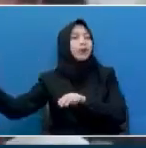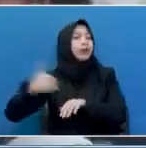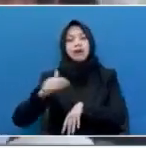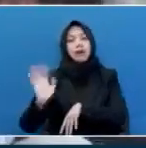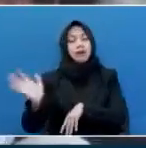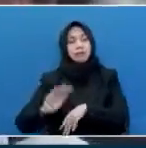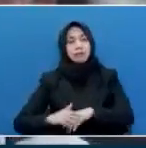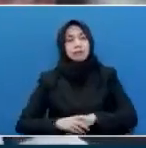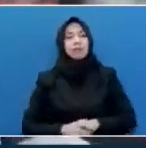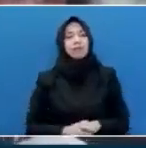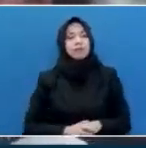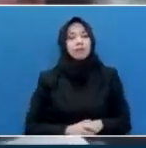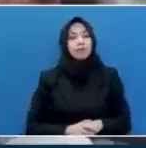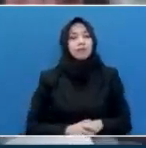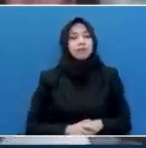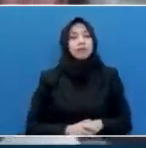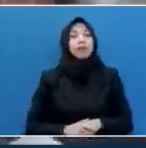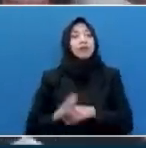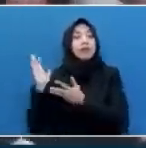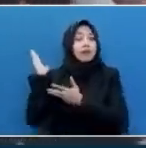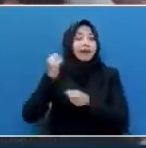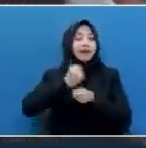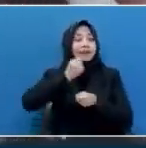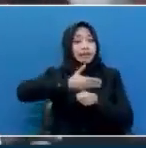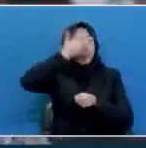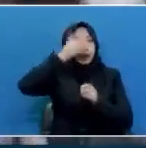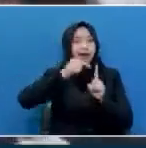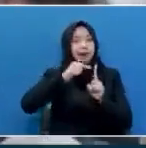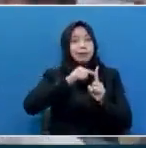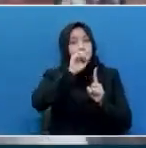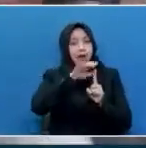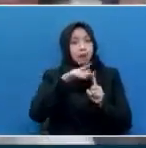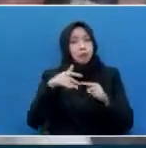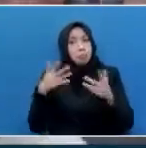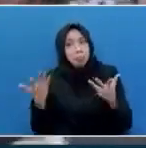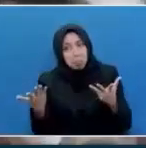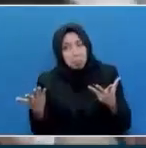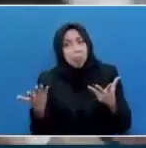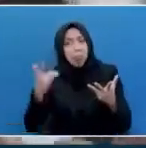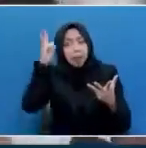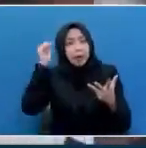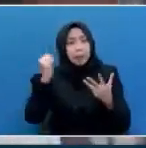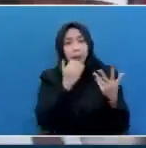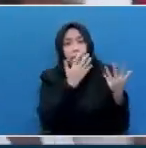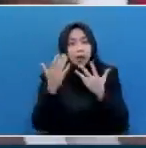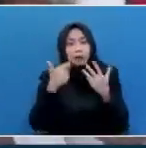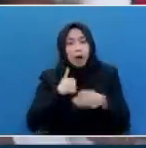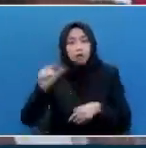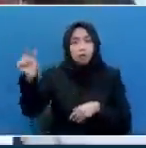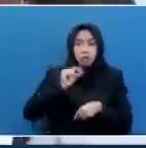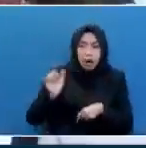kali sementara itu saudara Gibran rakubuming Raka mengaku tidak tahu apakah dirinya diundang ke perayaan